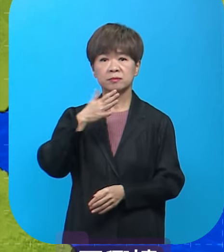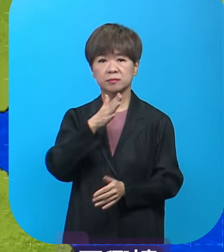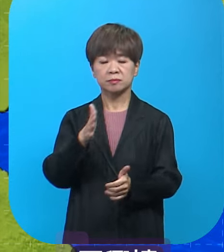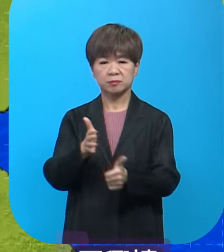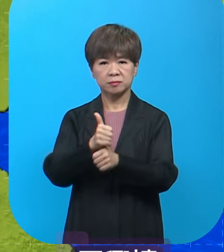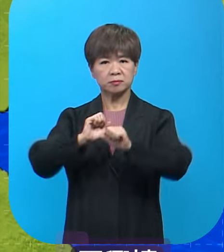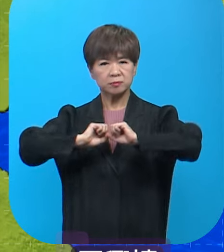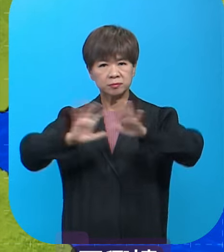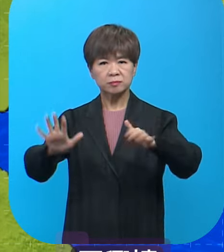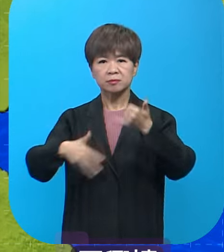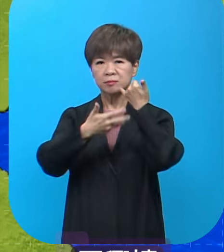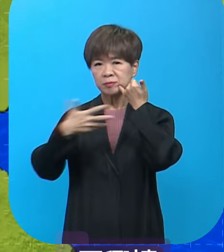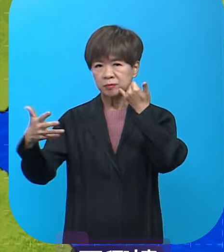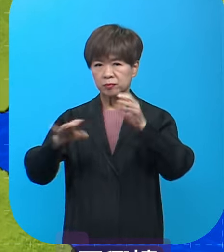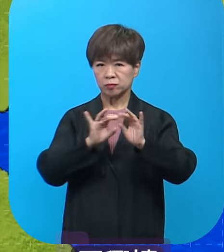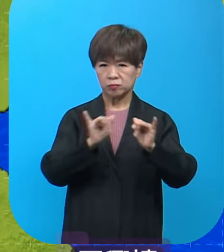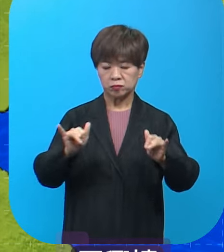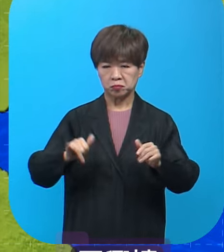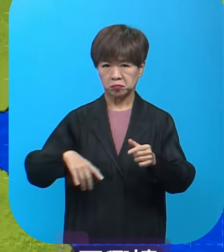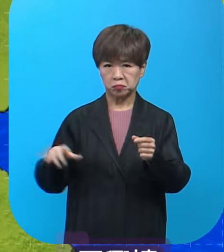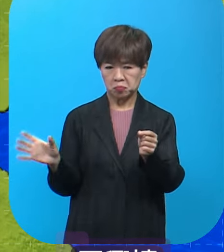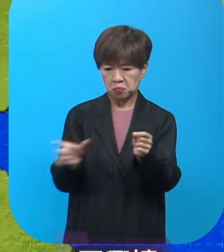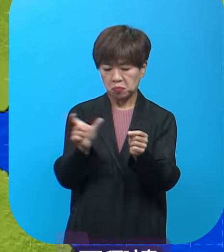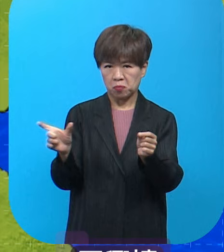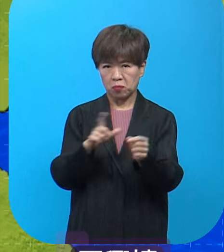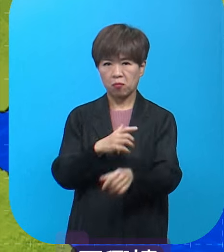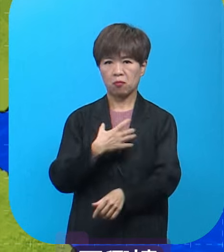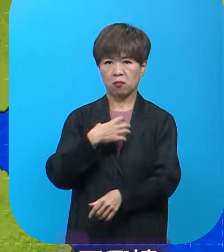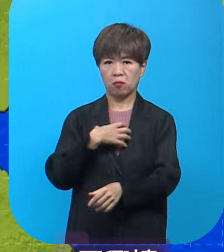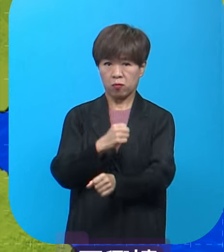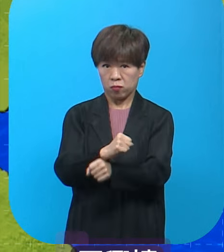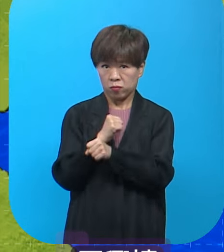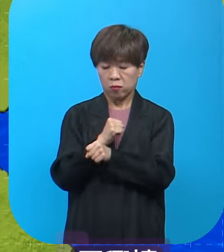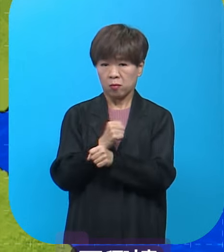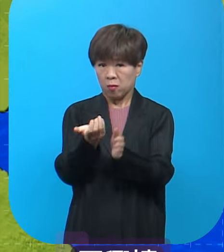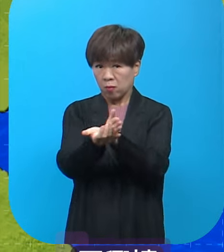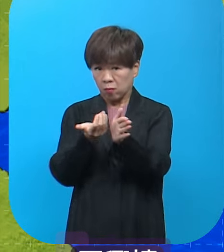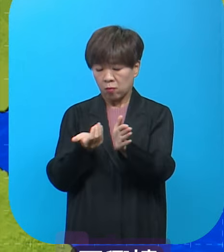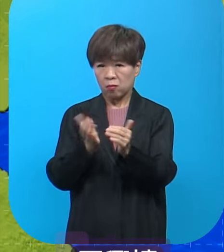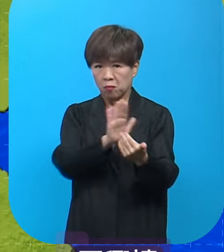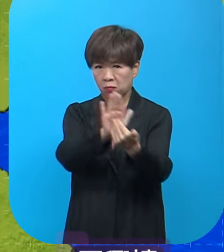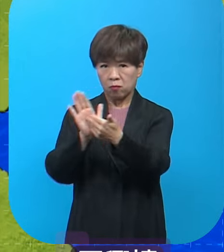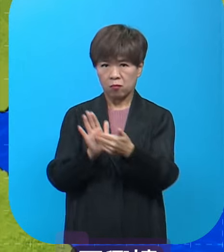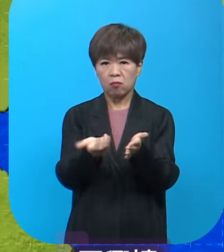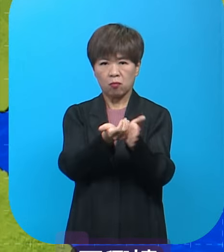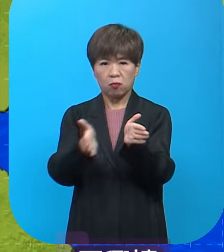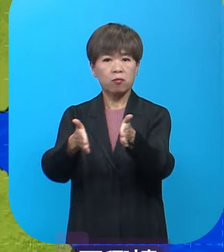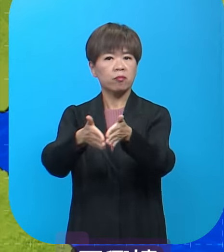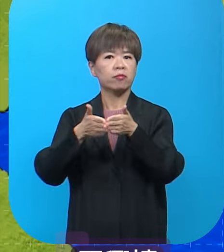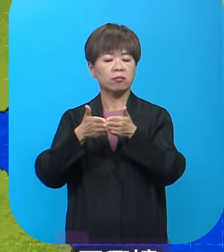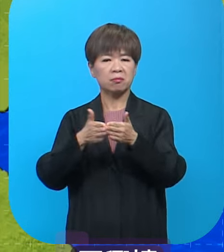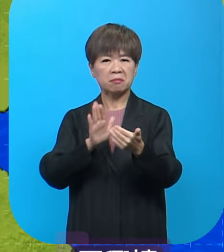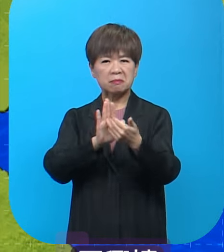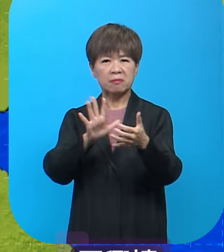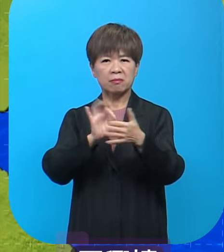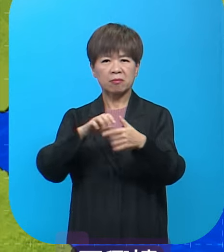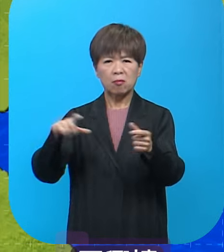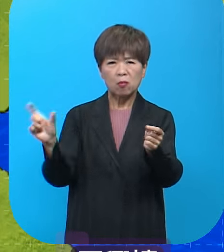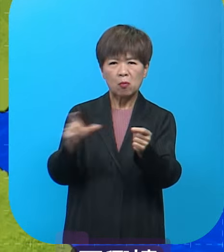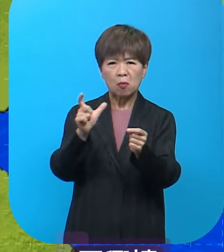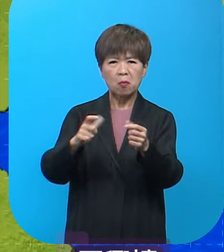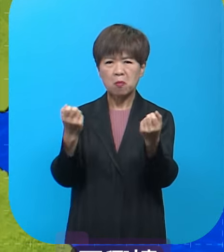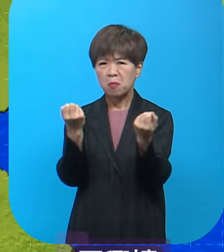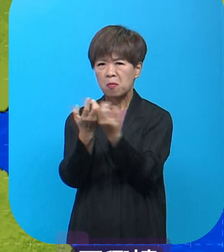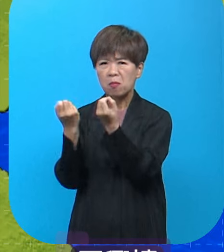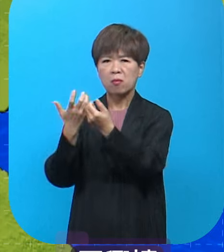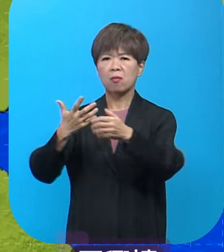发布海上及陆上台风警报，提醒大家一定要预先做好防台准备，慎防台风所带来的